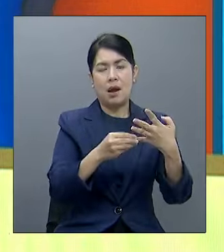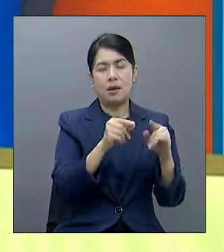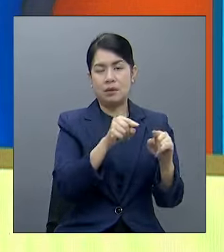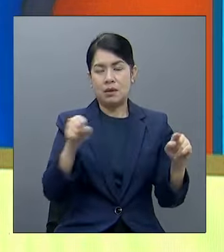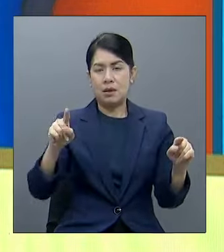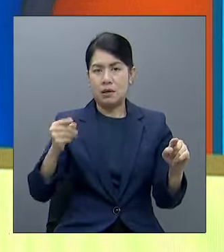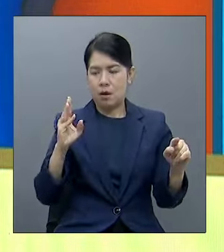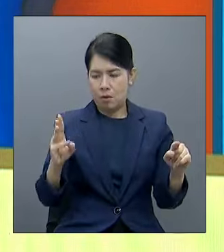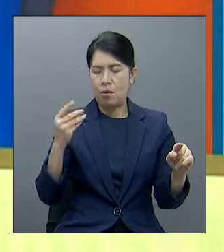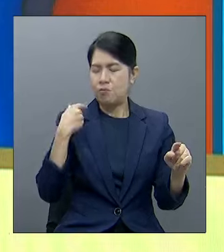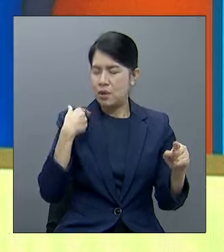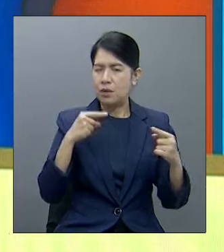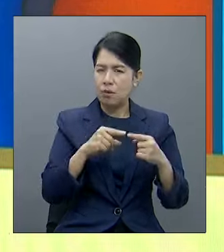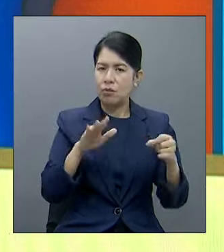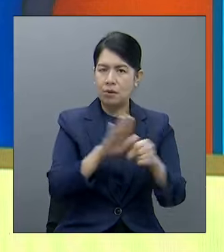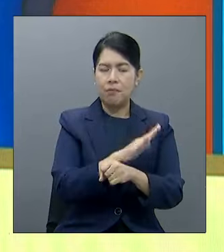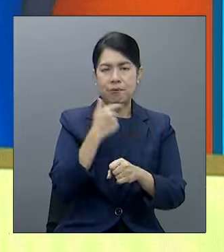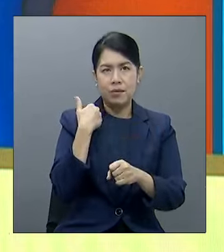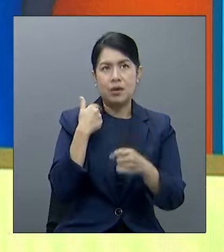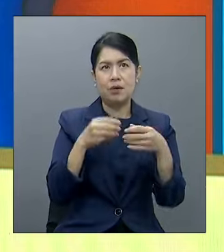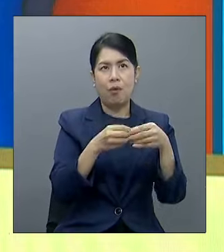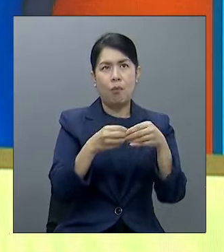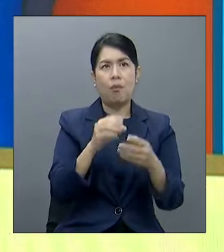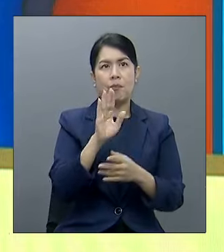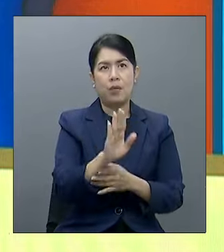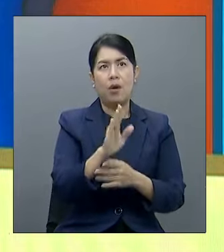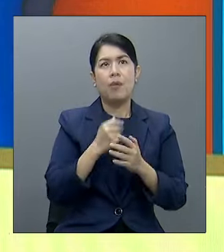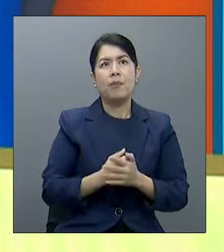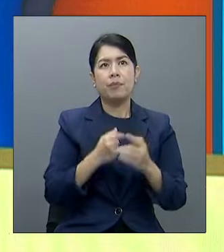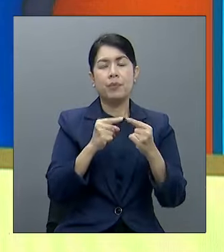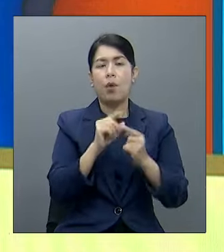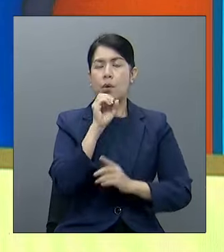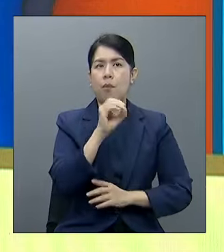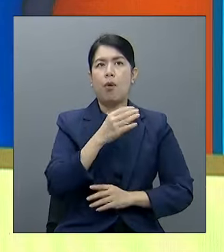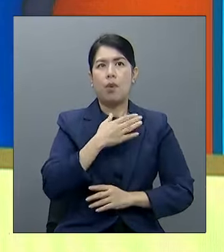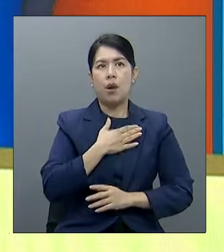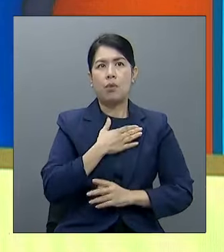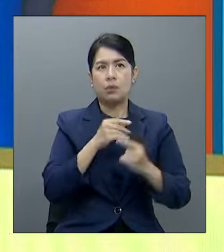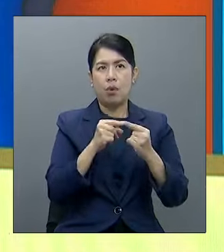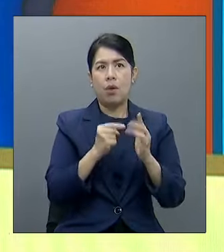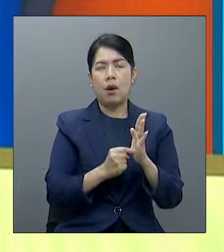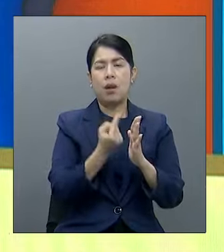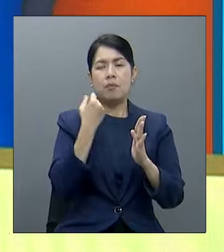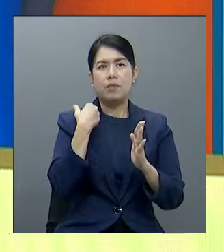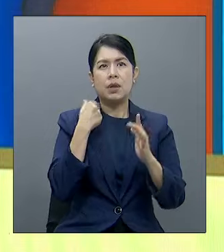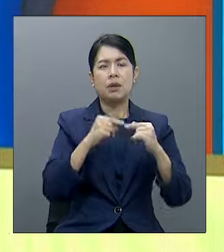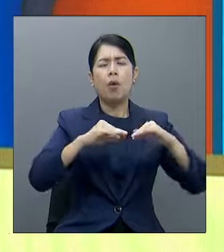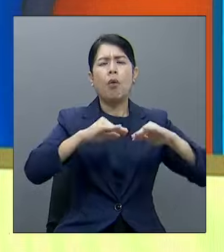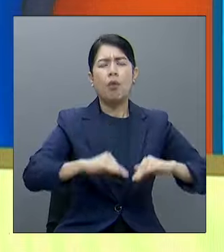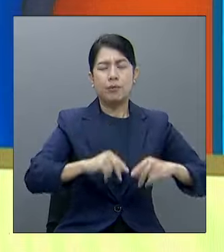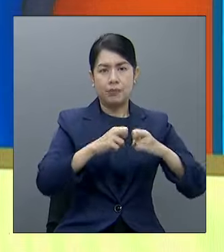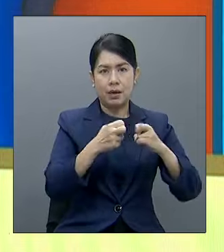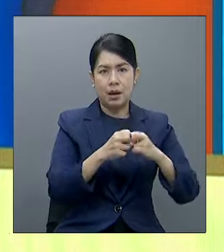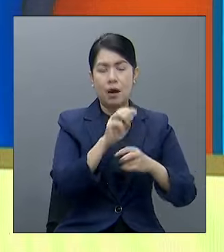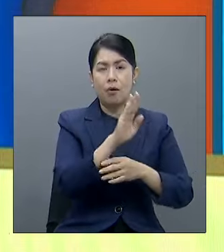นายนทั้งหมดทั้งสิ้นนี้เนี่ยเป็นการเดินทางของพวกเราทั้งหมดในการประกาศว่ามันเป็นการลดความเหลื่อมล้ำทางเพศไม่พอมันเป็นการประก